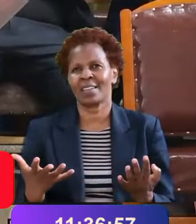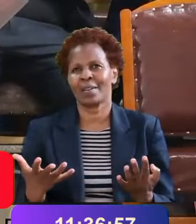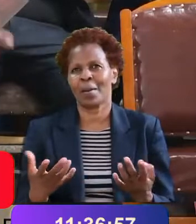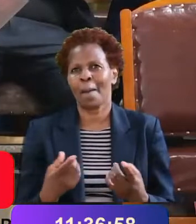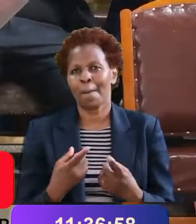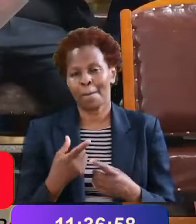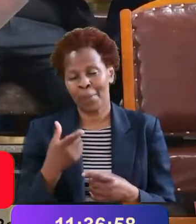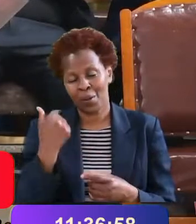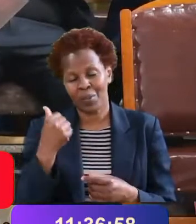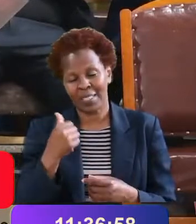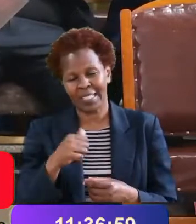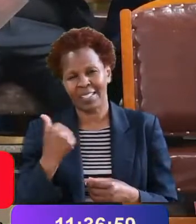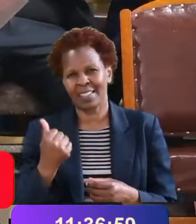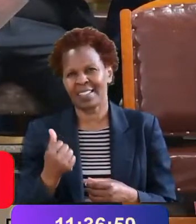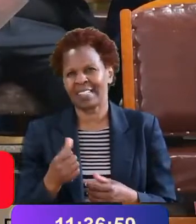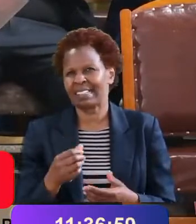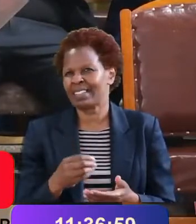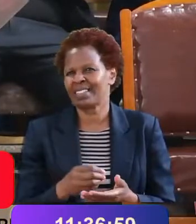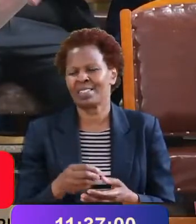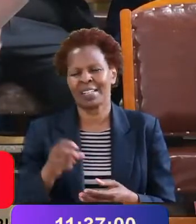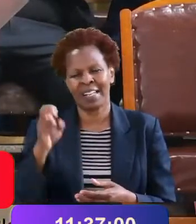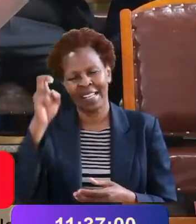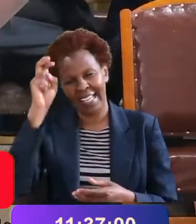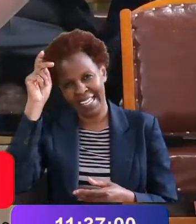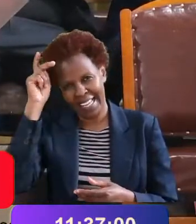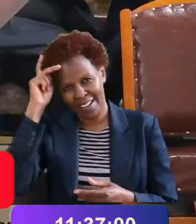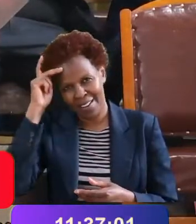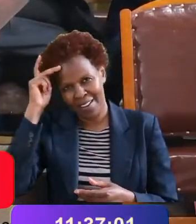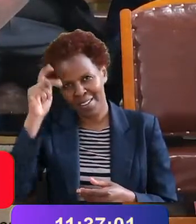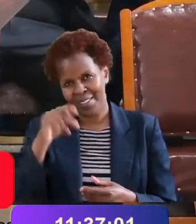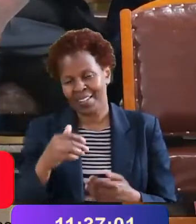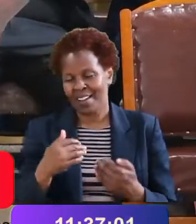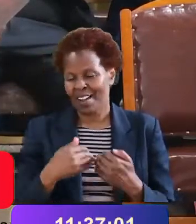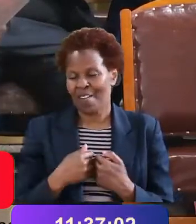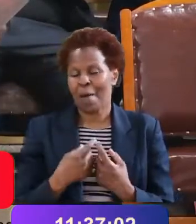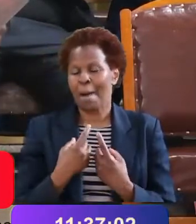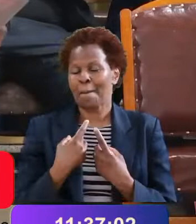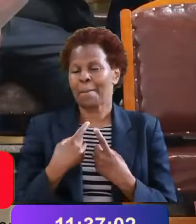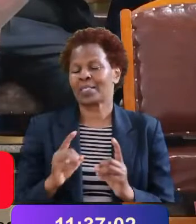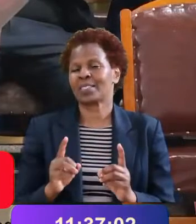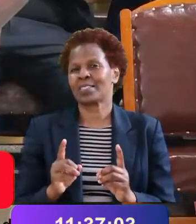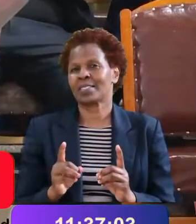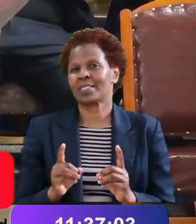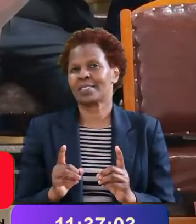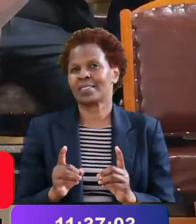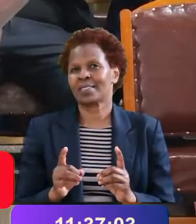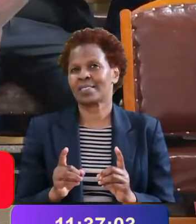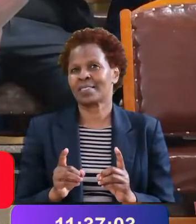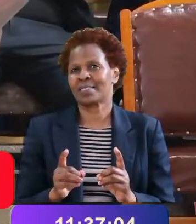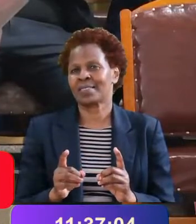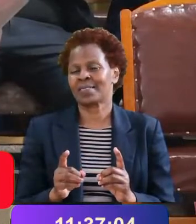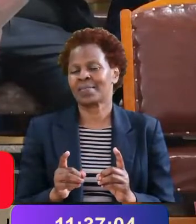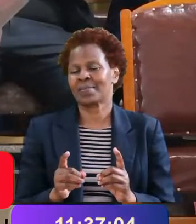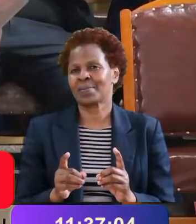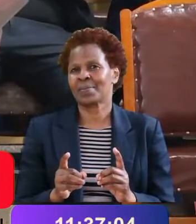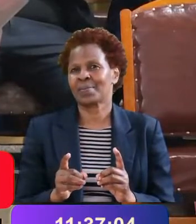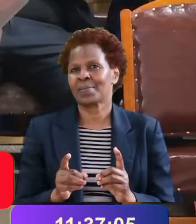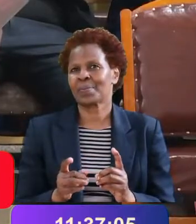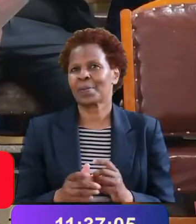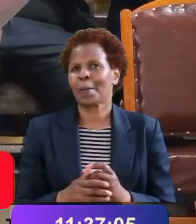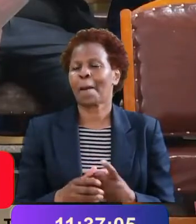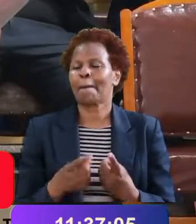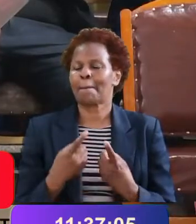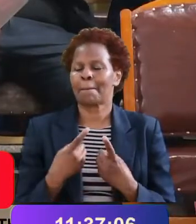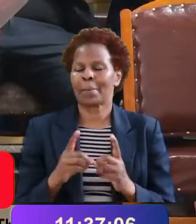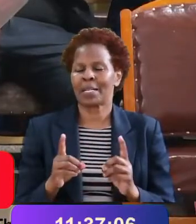who are learned and they know how to put things in order vizuri sana. Na inakuwa very convincing.